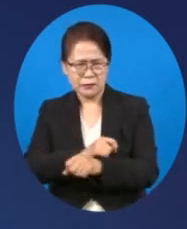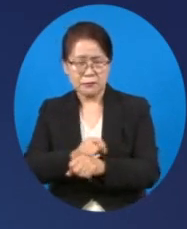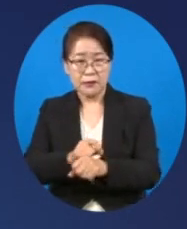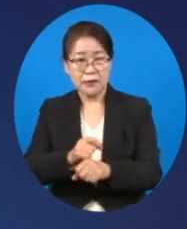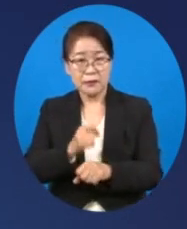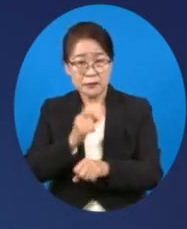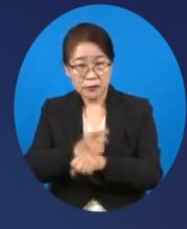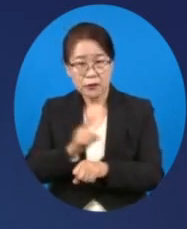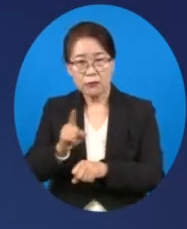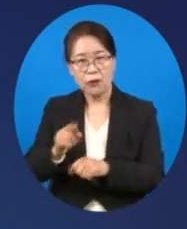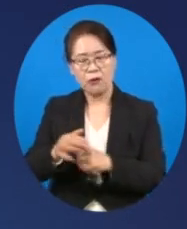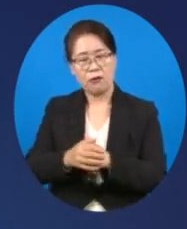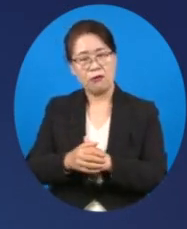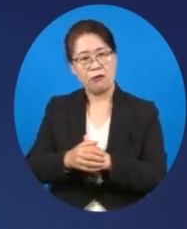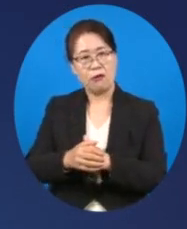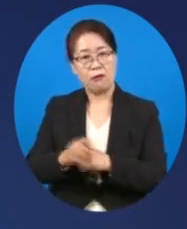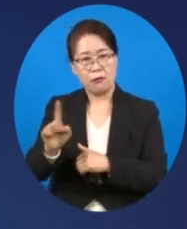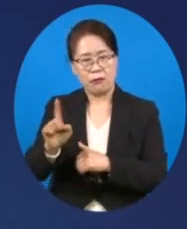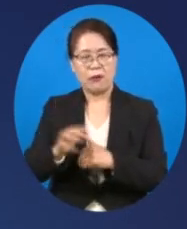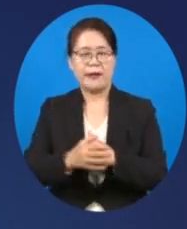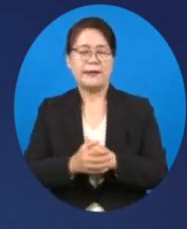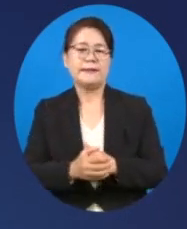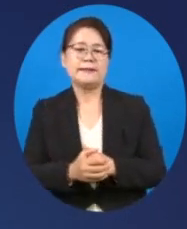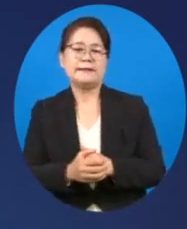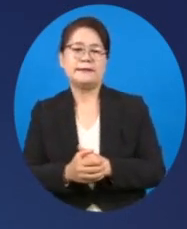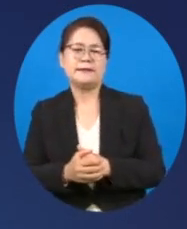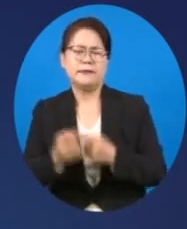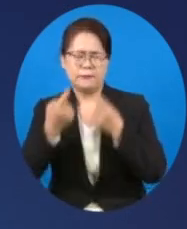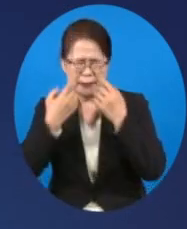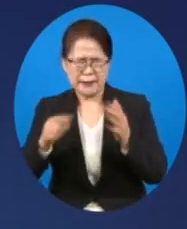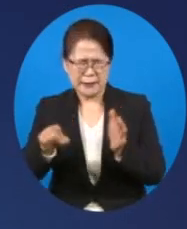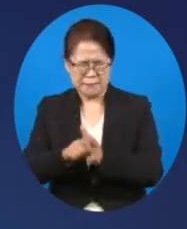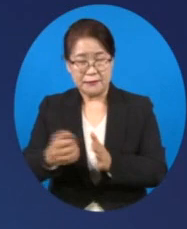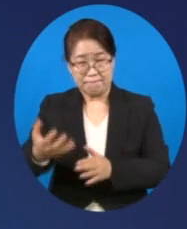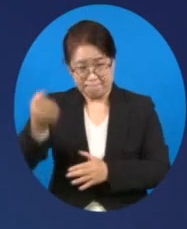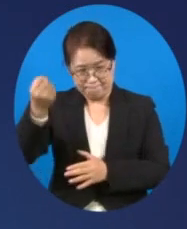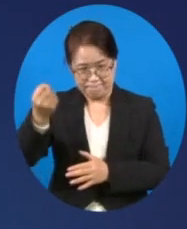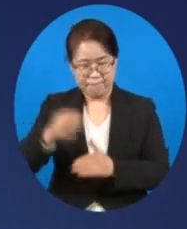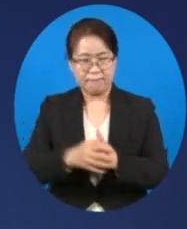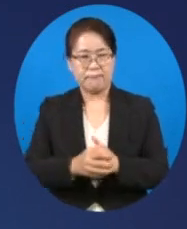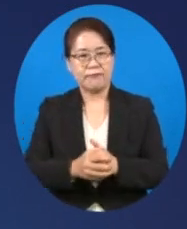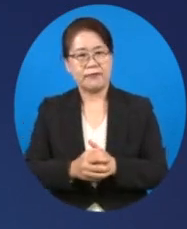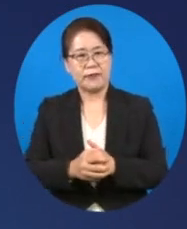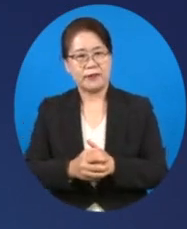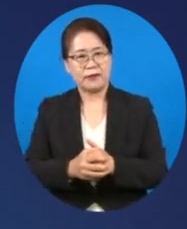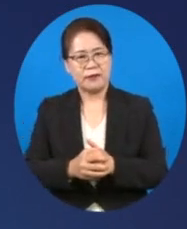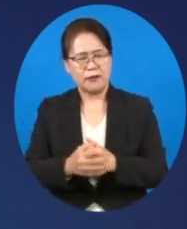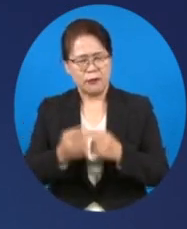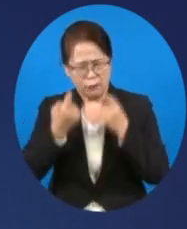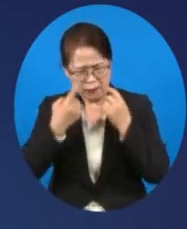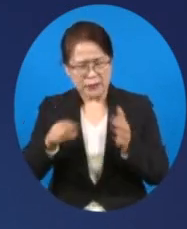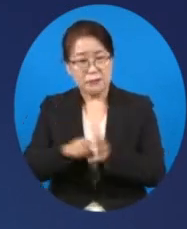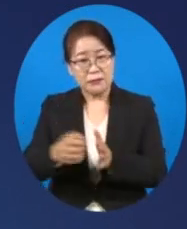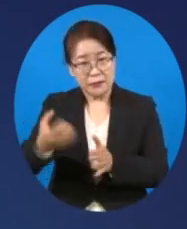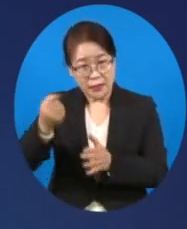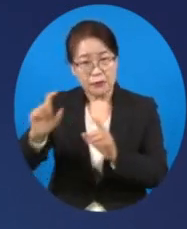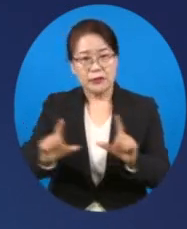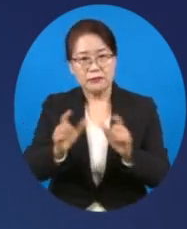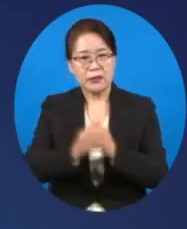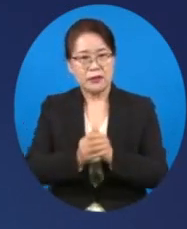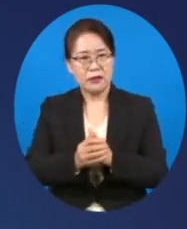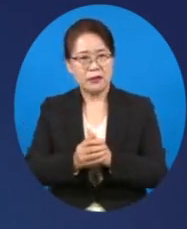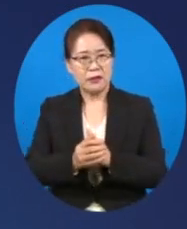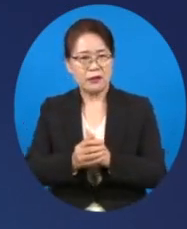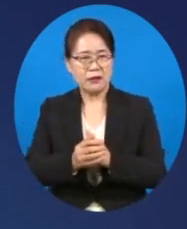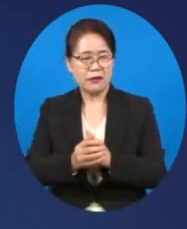그 특징이 뭐냐 그러면 확신입니다 확신이 있었다는 거예요 자 수많은